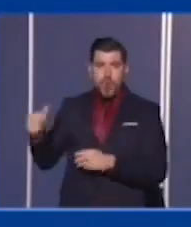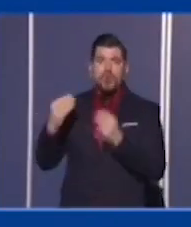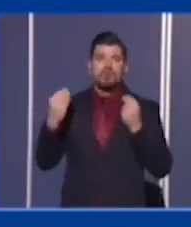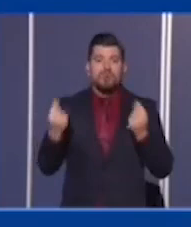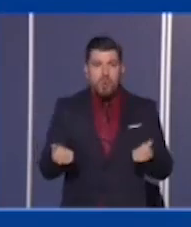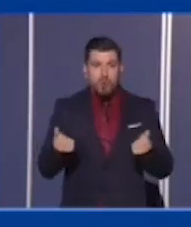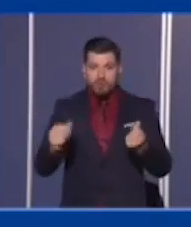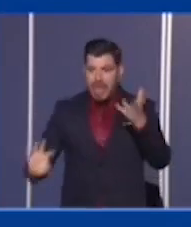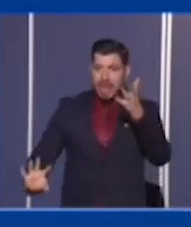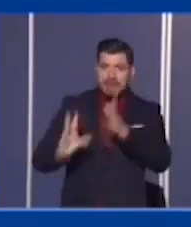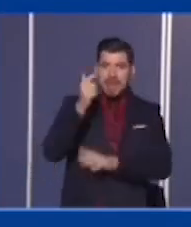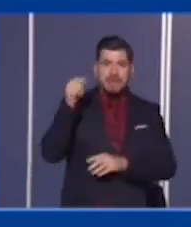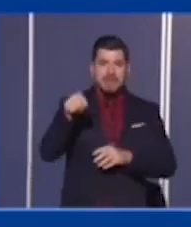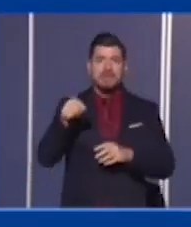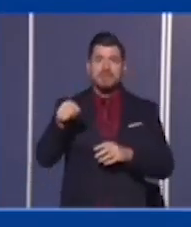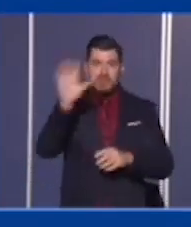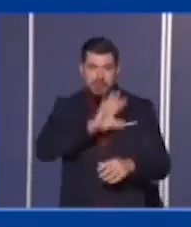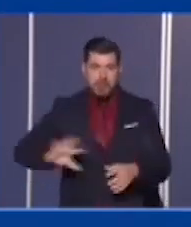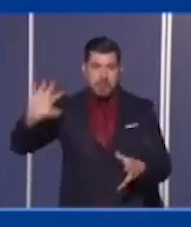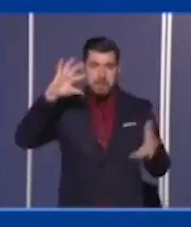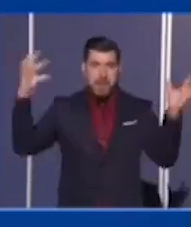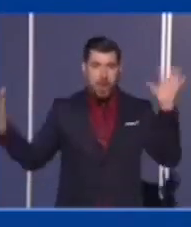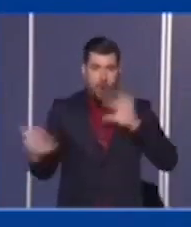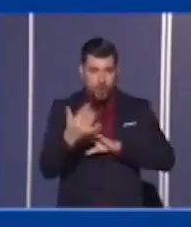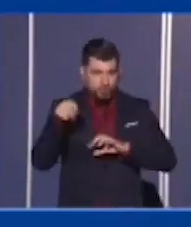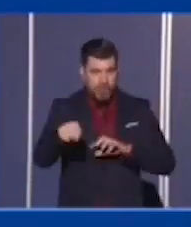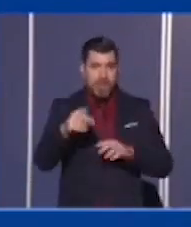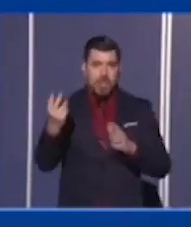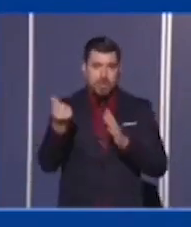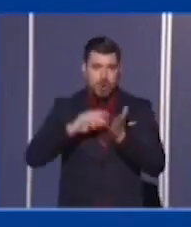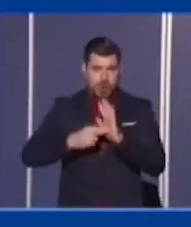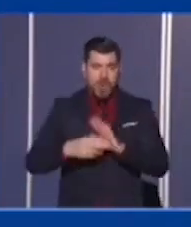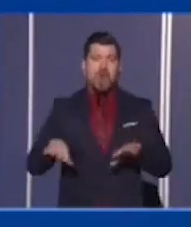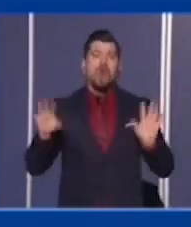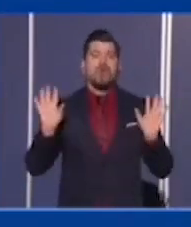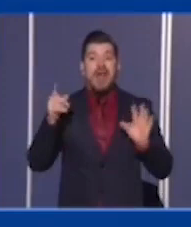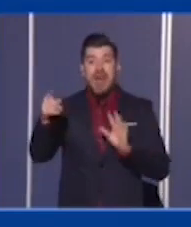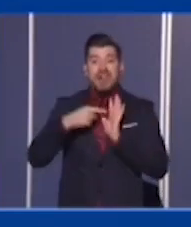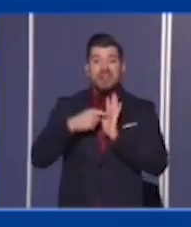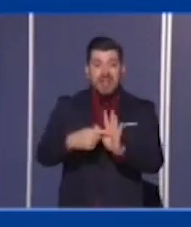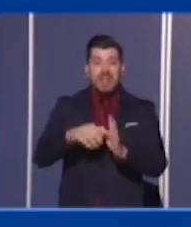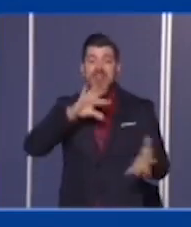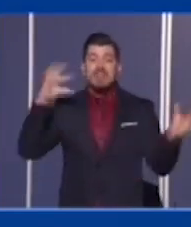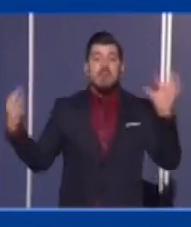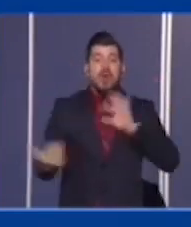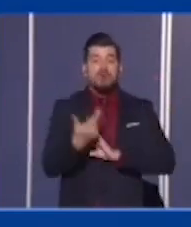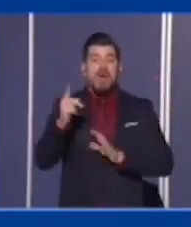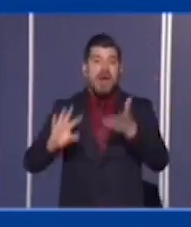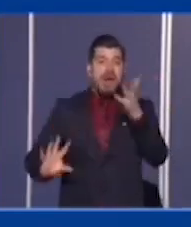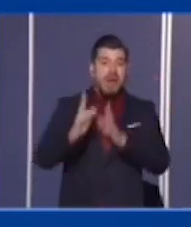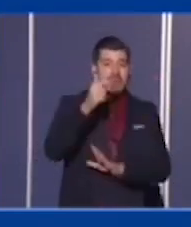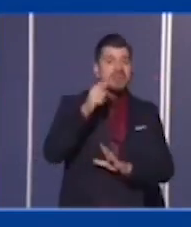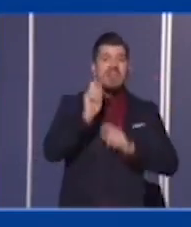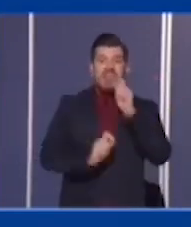εξέλιξης και εξυγχρονισμού στην παγκόσμια οικονομία, αλλά καθορίζει την παγκόσμια ανάπτυξη, δημιουργώντας νέες συνθήκες ζωής.